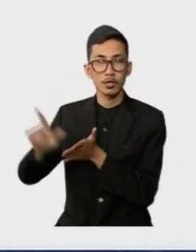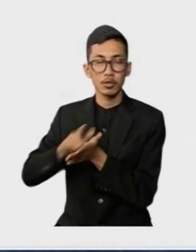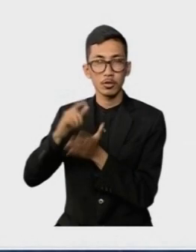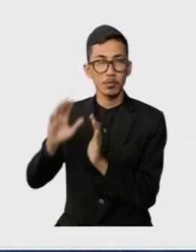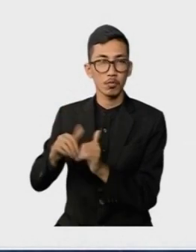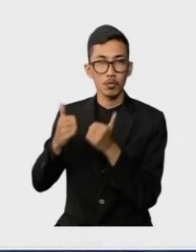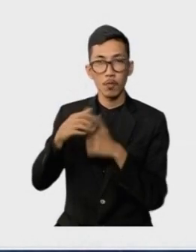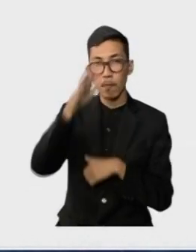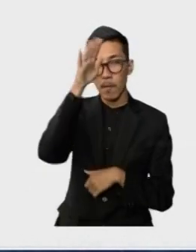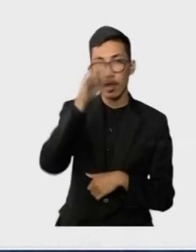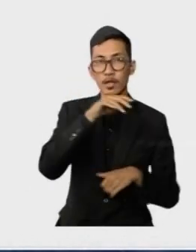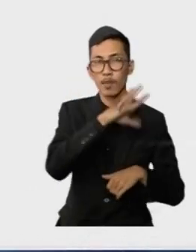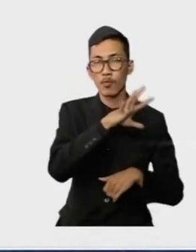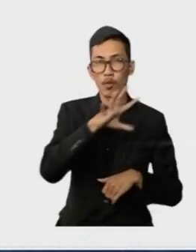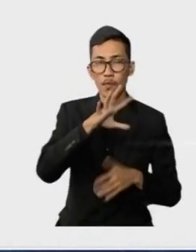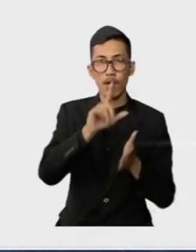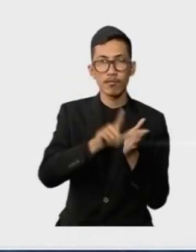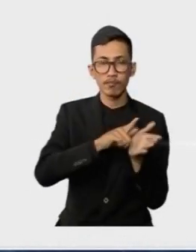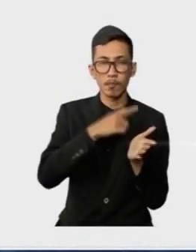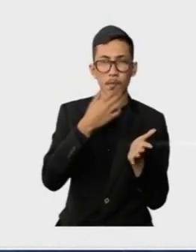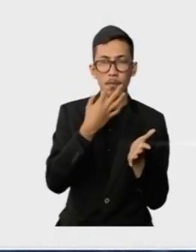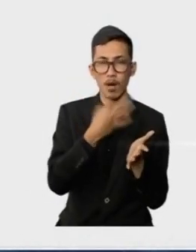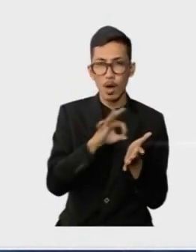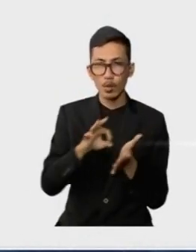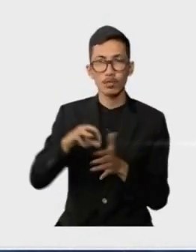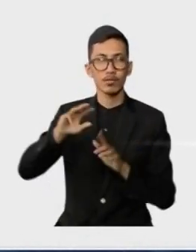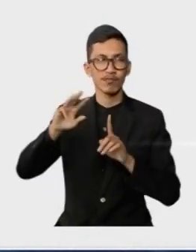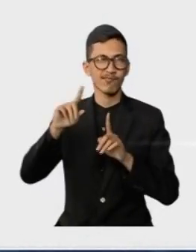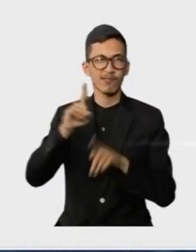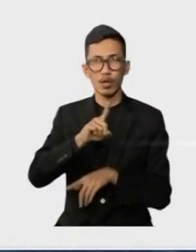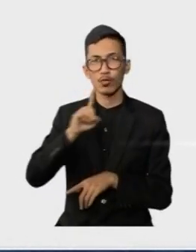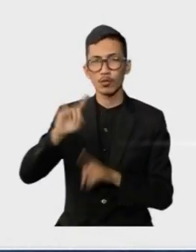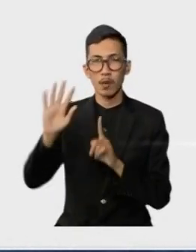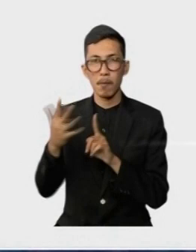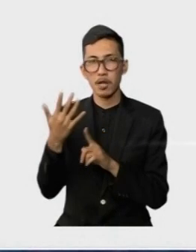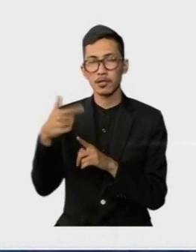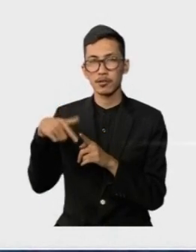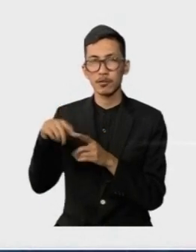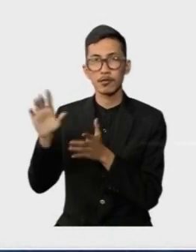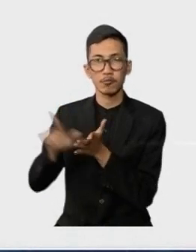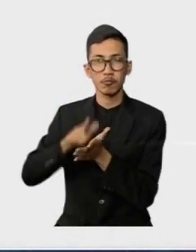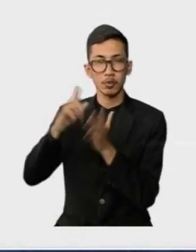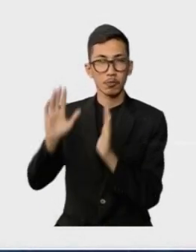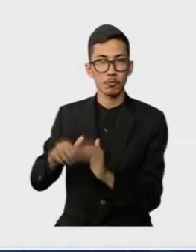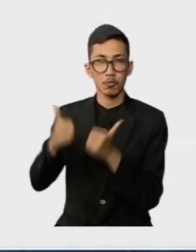55 kasus baru dan 119 sembuh Hai saudara-saudara